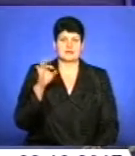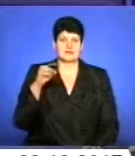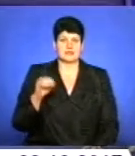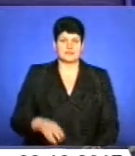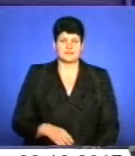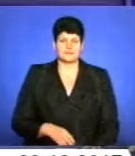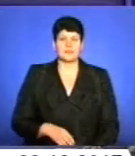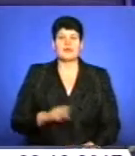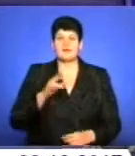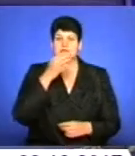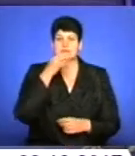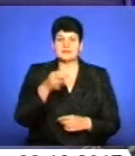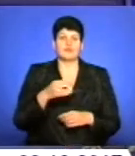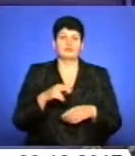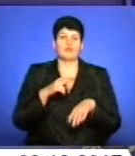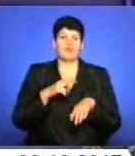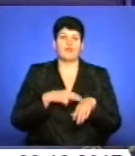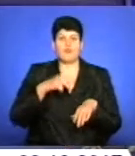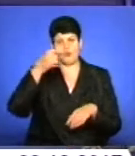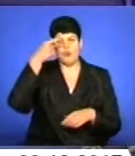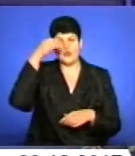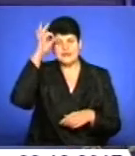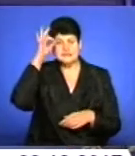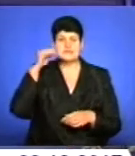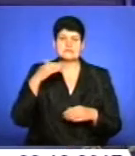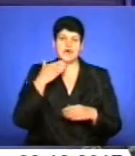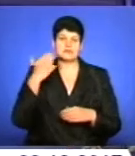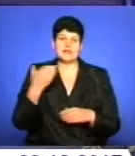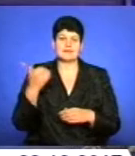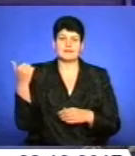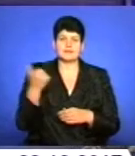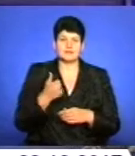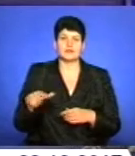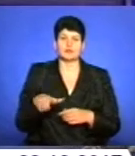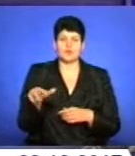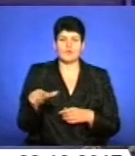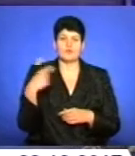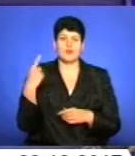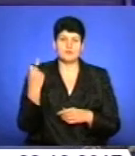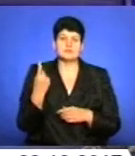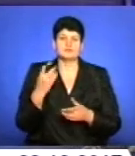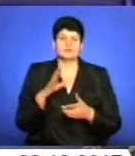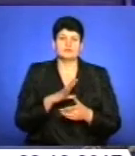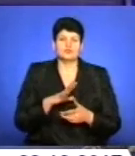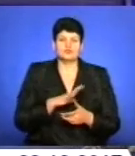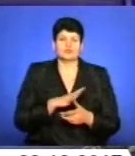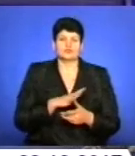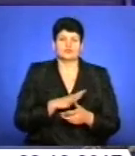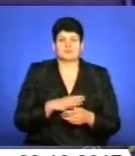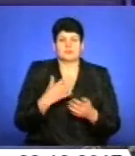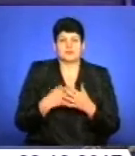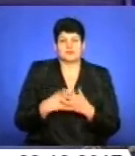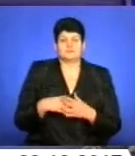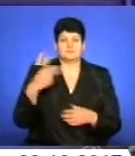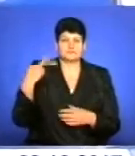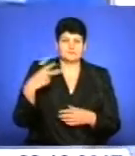Як повідомили у патрульній поліції, лише за останній тиждень на автошляхах обласного центру трапилось близько двох десятків дорожньо-транспортних